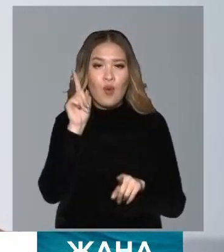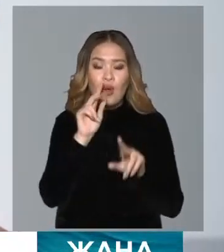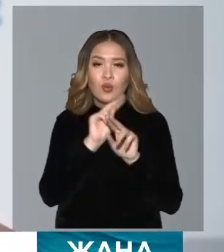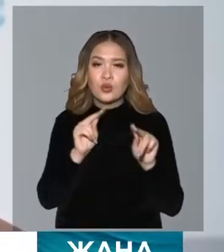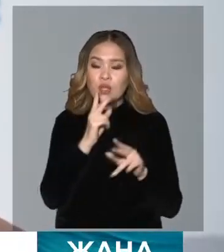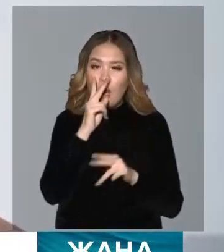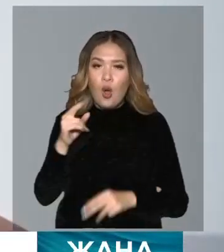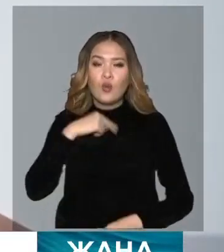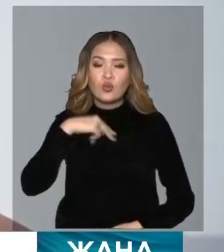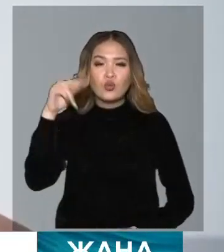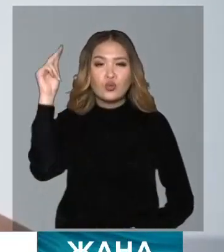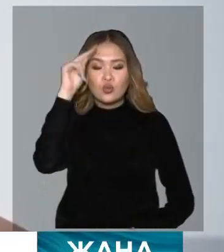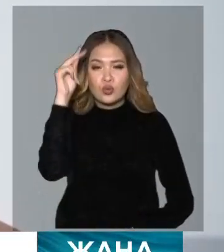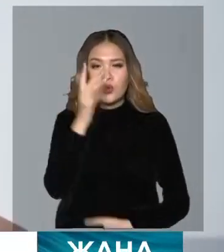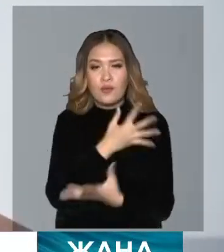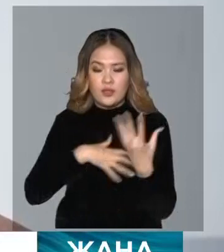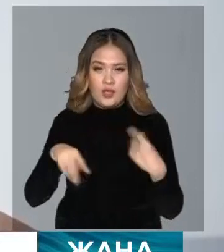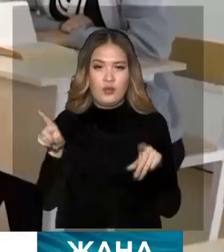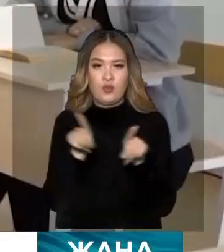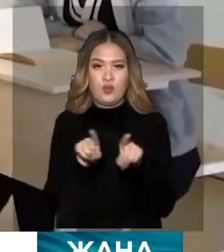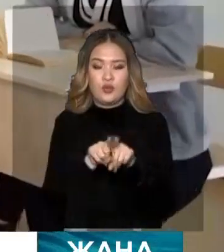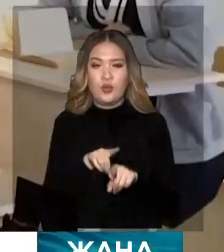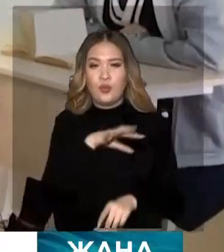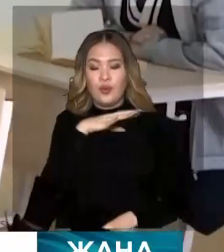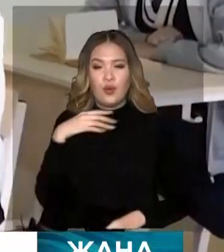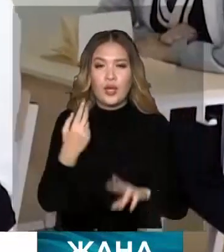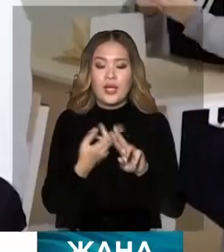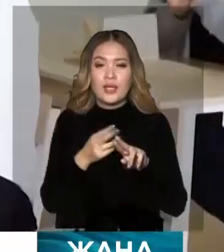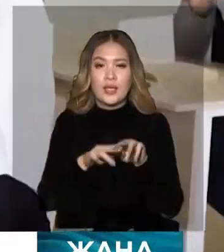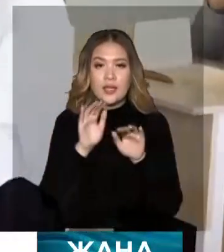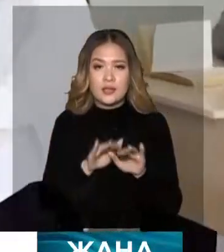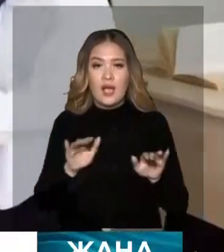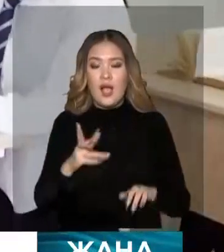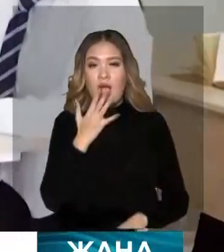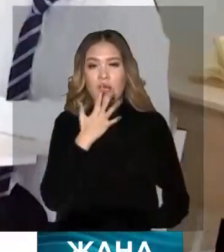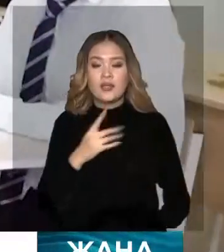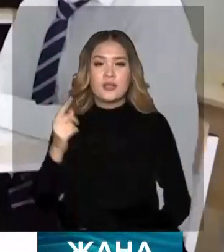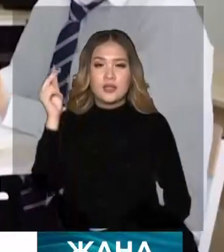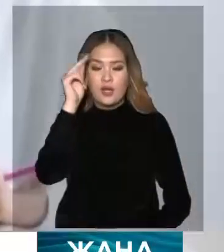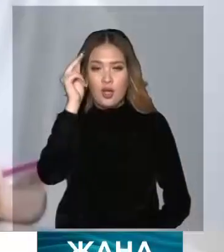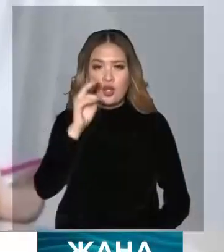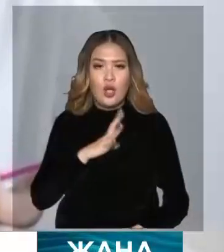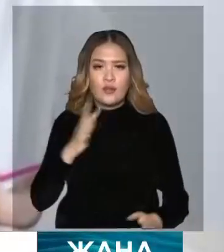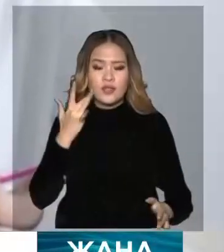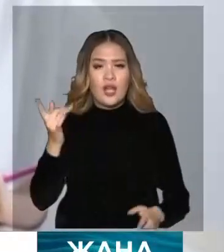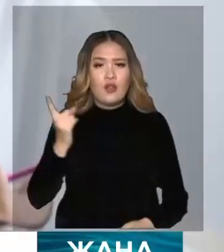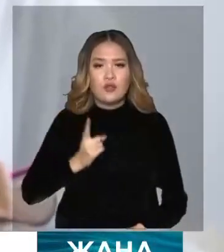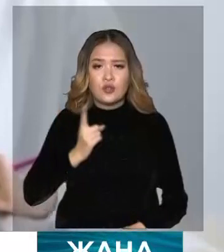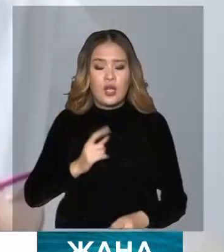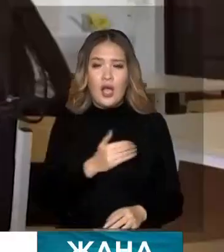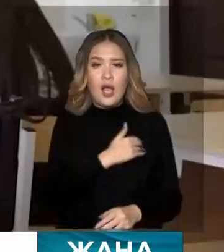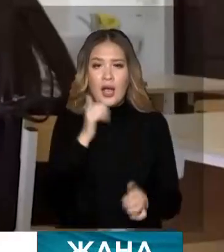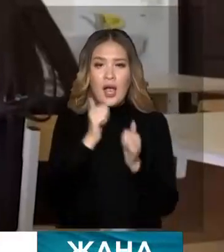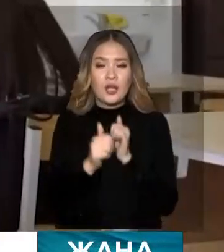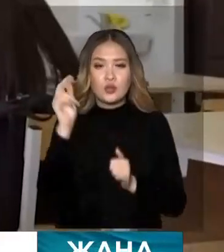мұғалімдерден бізде үйренеріміз әлі көп. Ал оқушылар болса, ағылшын тілі сабағын асыға күтеді екен. Өткені әр